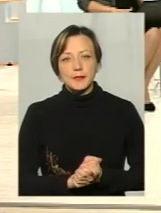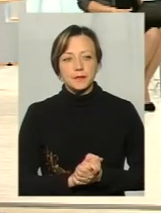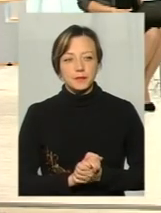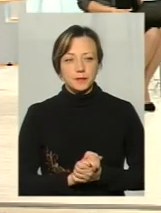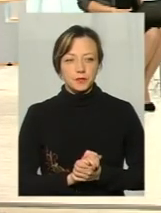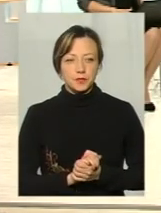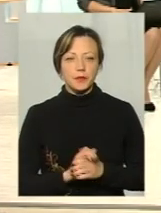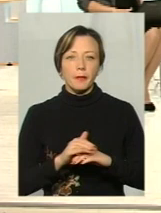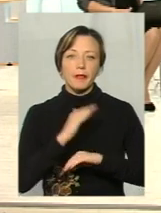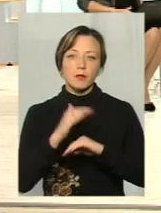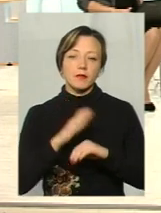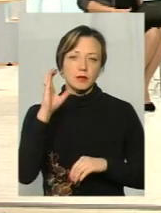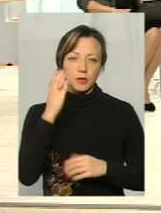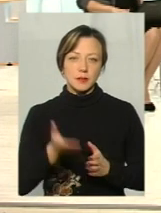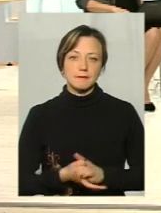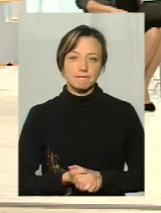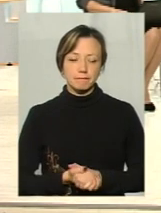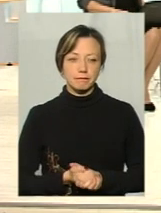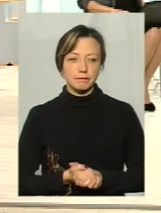глядача і продовжимо. Добрий вечір, ви в ефірі.